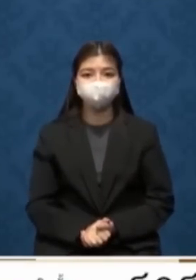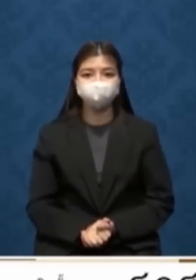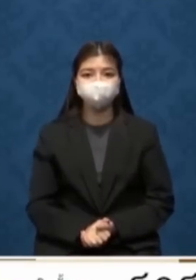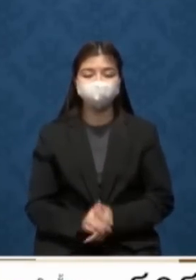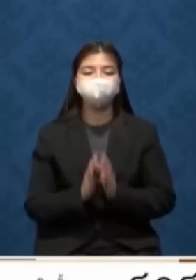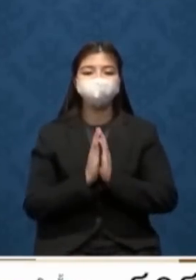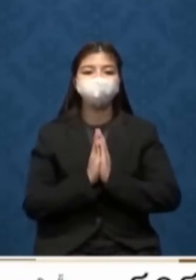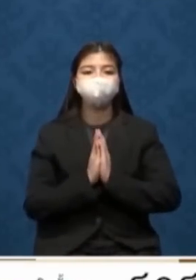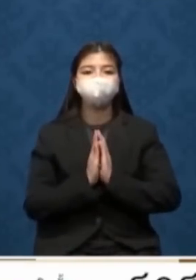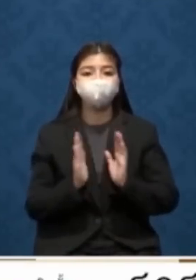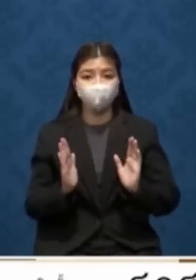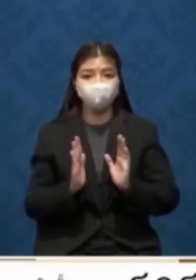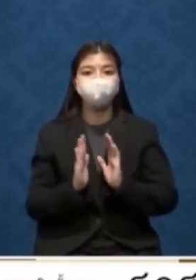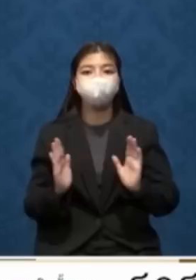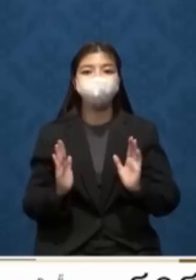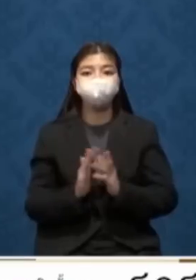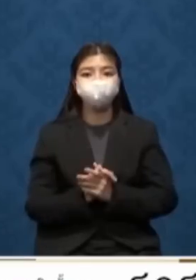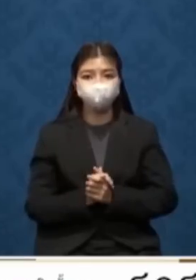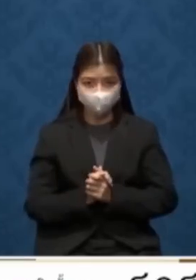ขอบคุณครับ